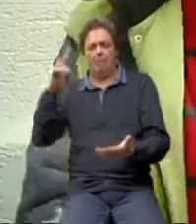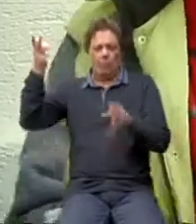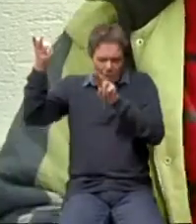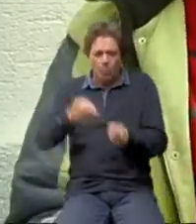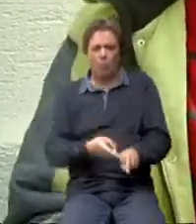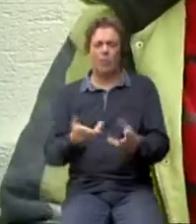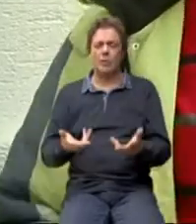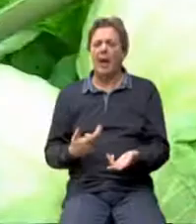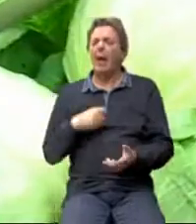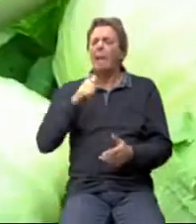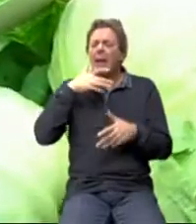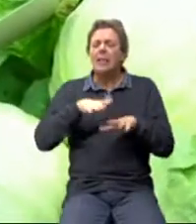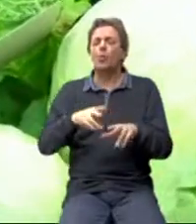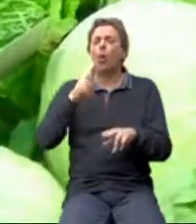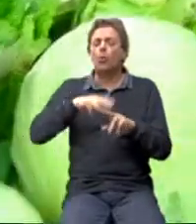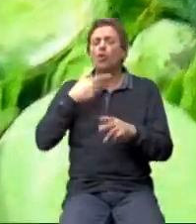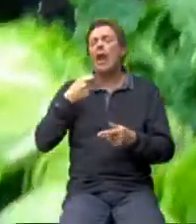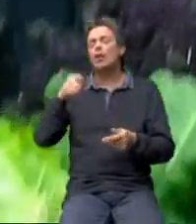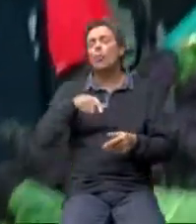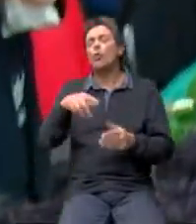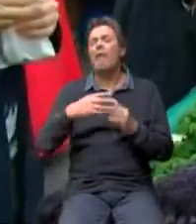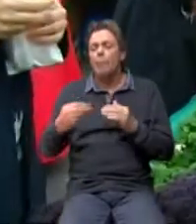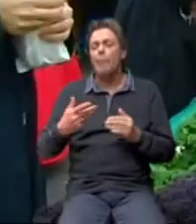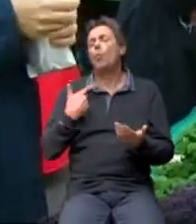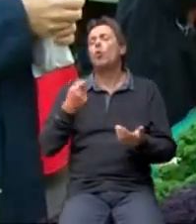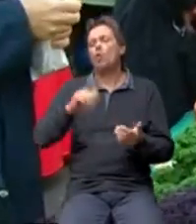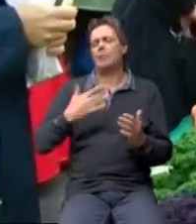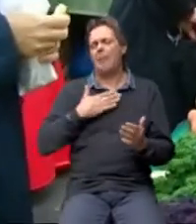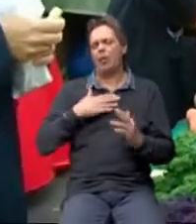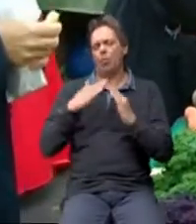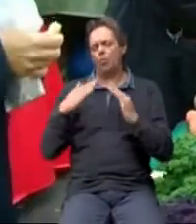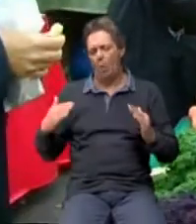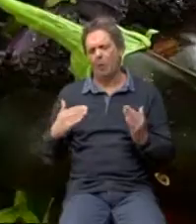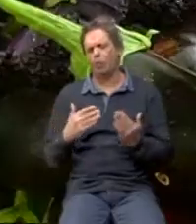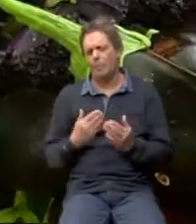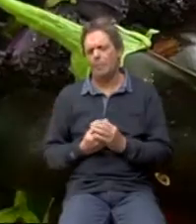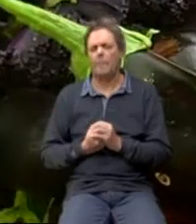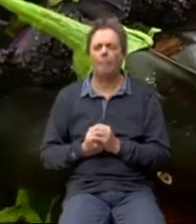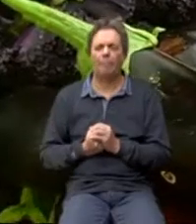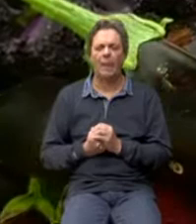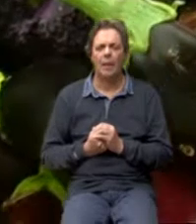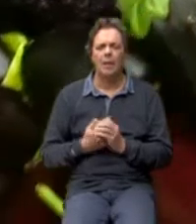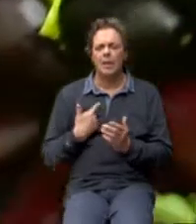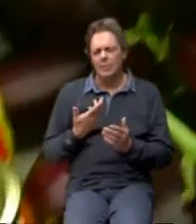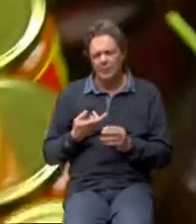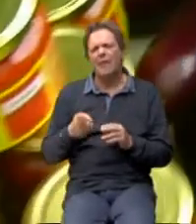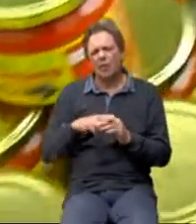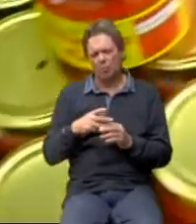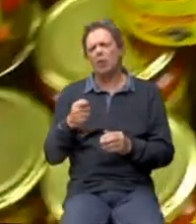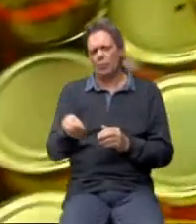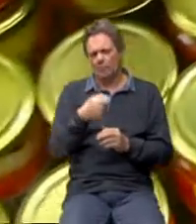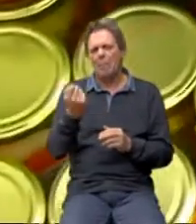nek se ljudi odluče hoće kupiti takvu papriku ili će kupiti kod nas, koji smo je proizvali. Sve su češće i prevare